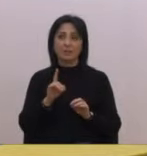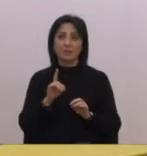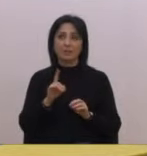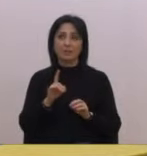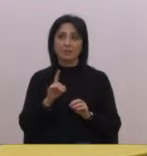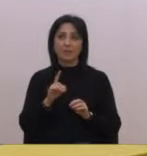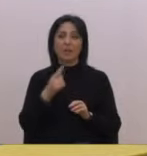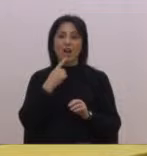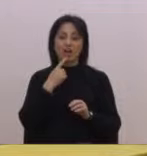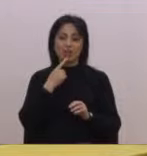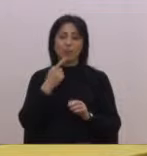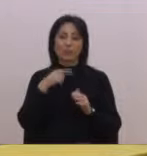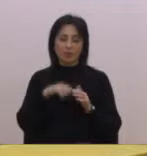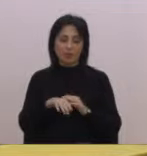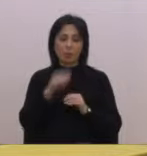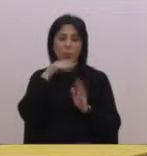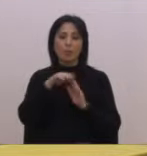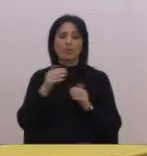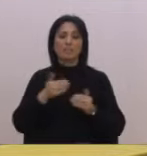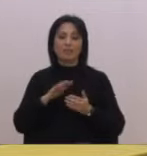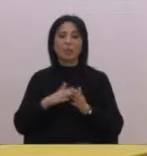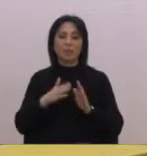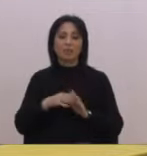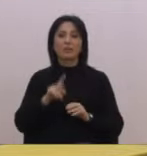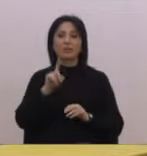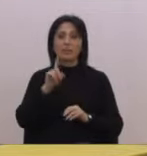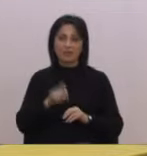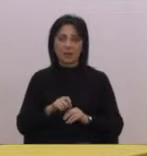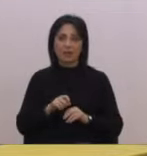გარკვეული გაჭირვების გამო, უკეთესი საცხოვრებელი პირობების